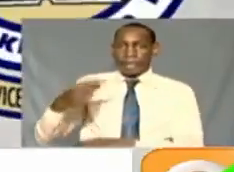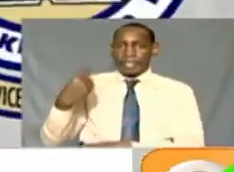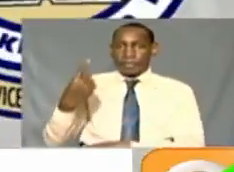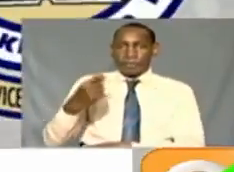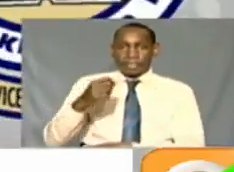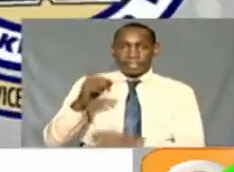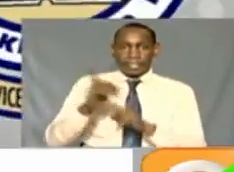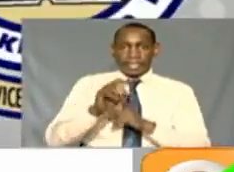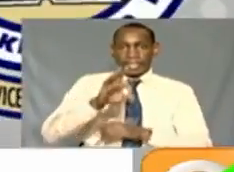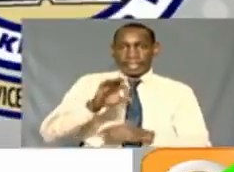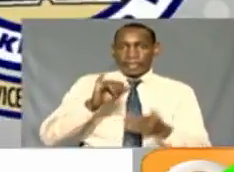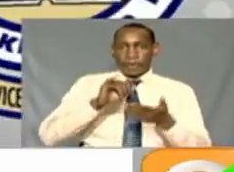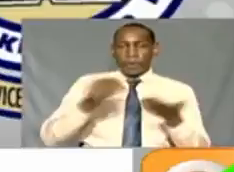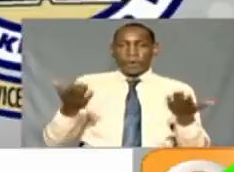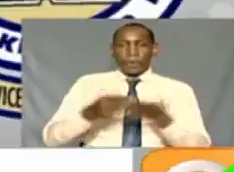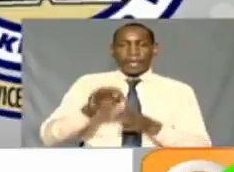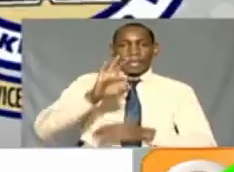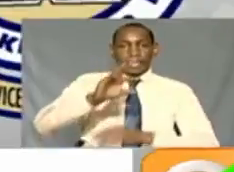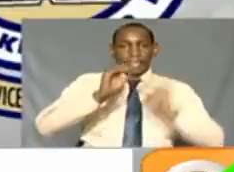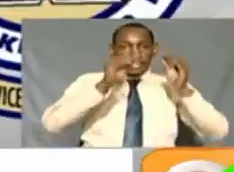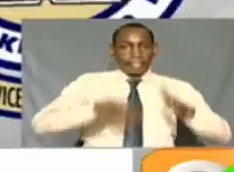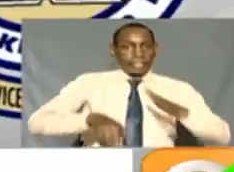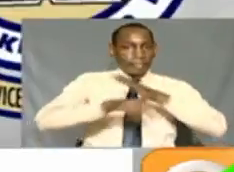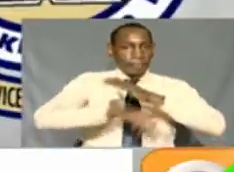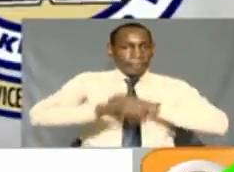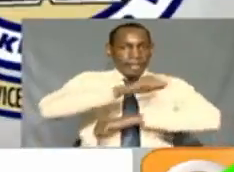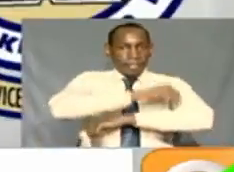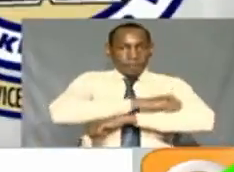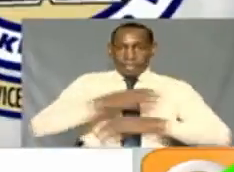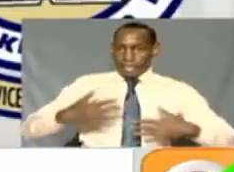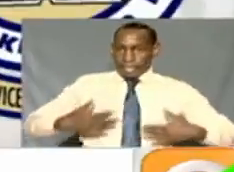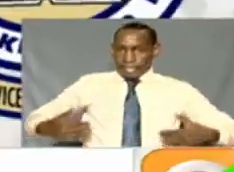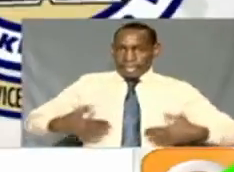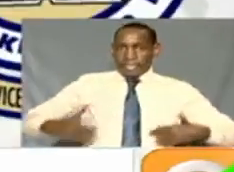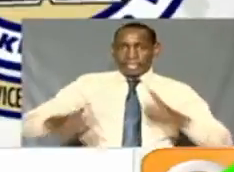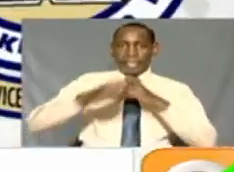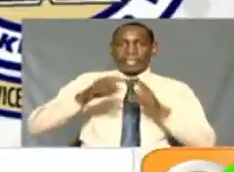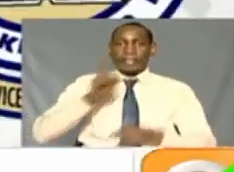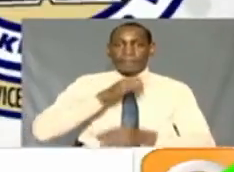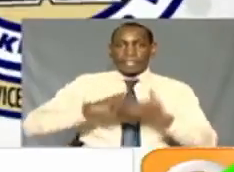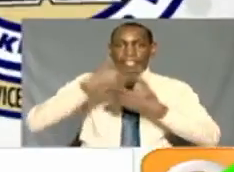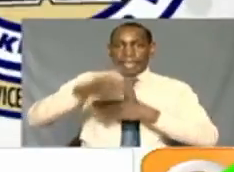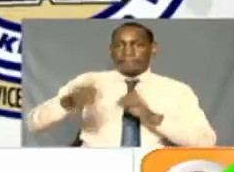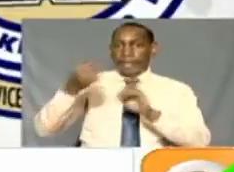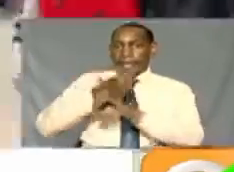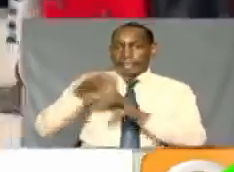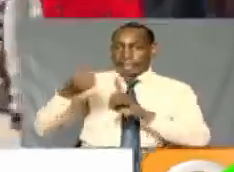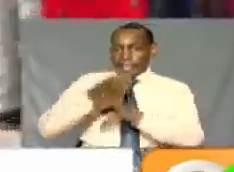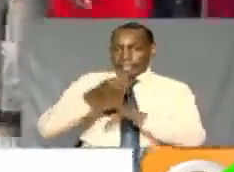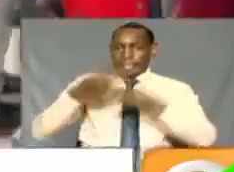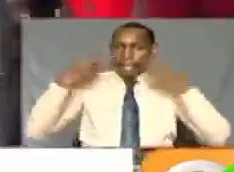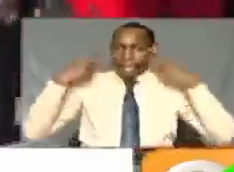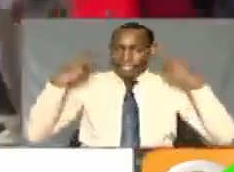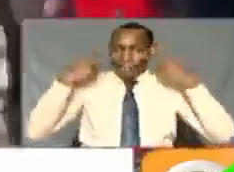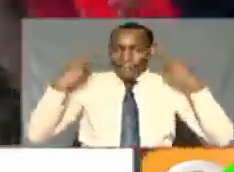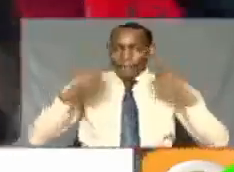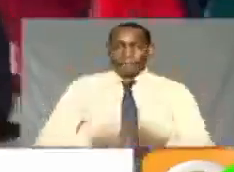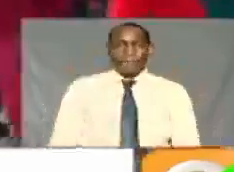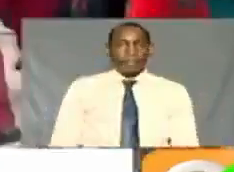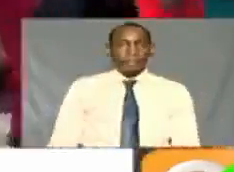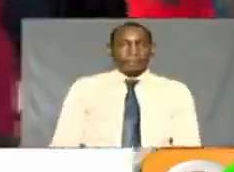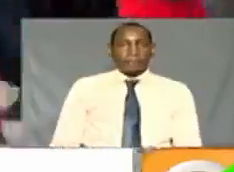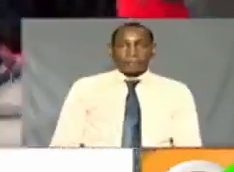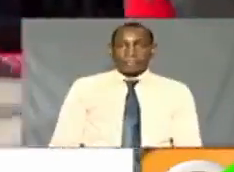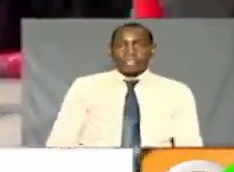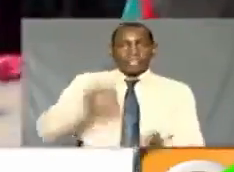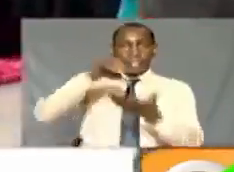mwaka huu ambapo walimu watatu katika shule ya msingi ya Kamuthe huko Garissa waliuawa baada ya shambulizi jingine la kigaidi.